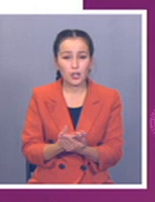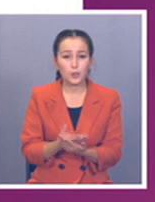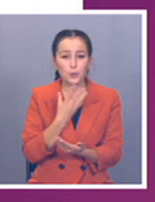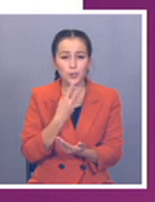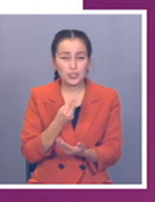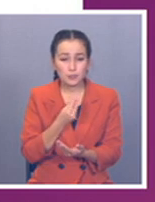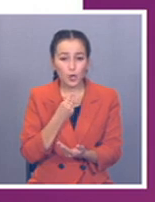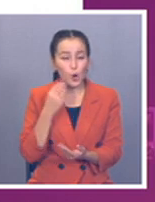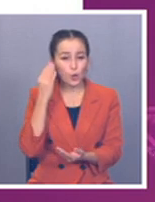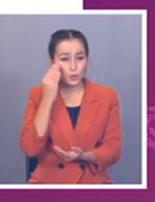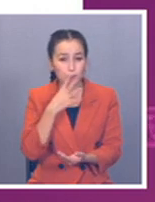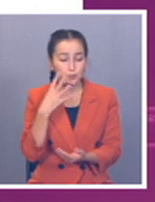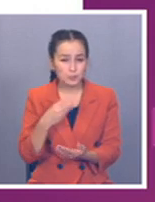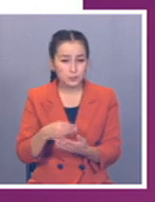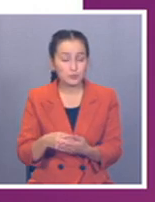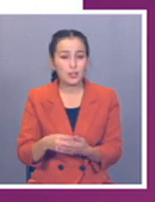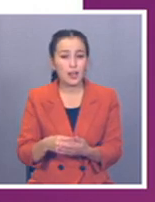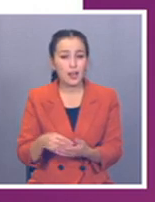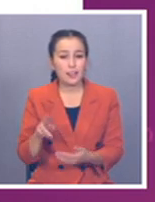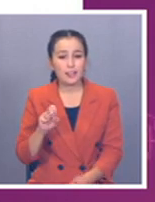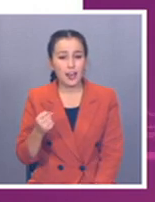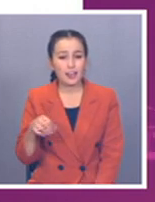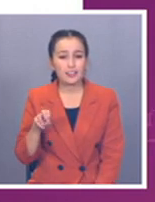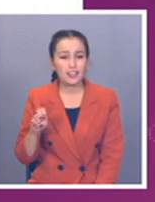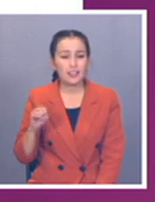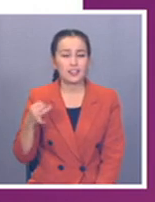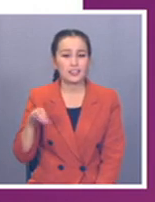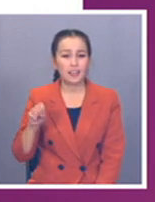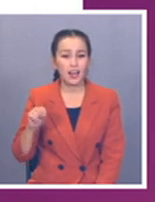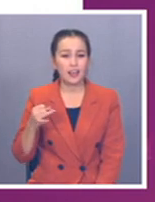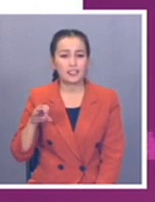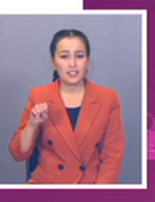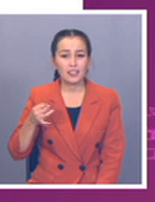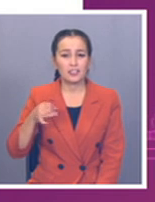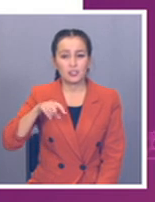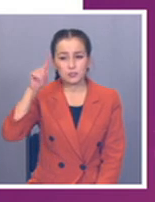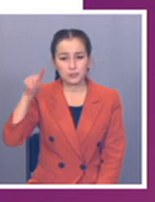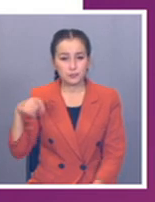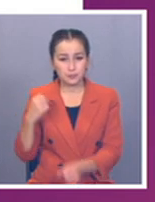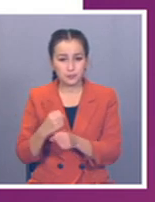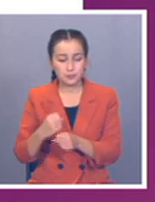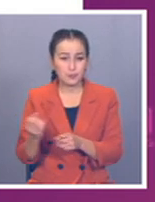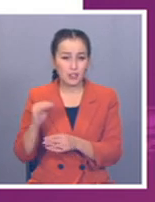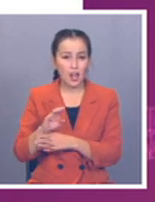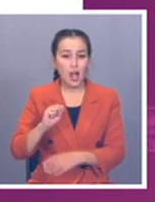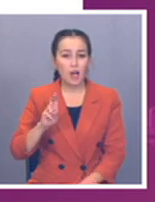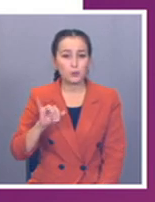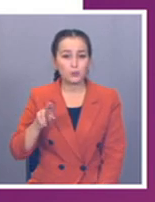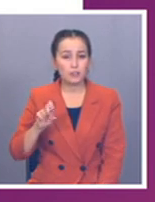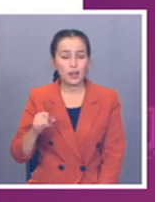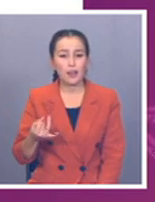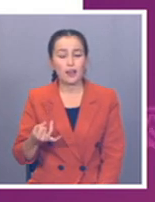ұғым. Ол дай, дей, тай, тей жұрнақтары арқылы жасалады. Мысалы, ақ қудай,